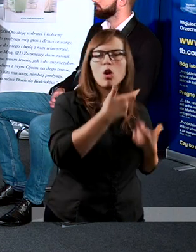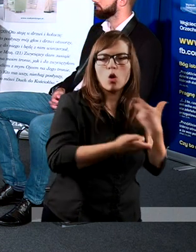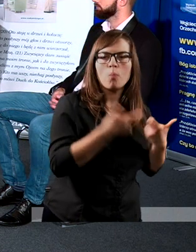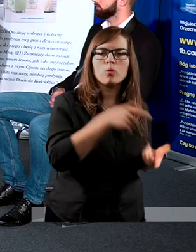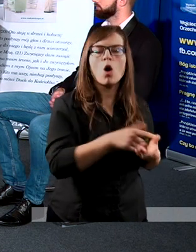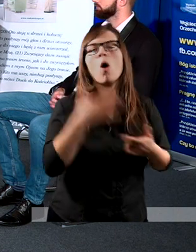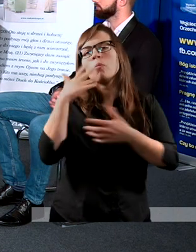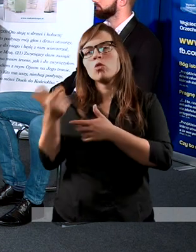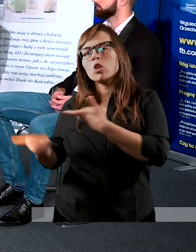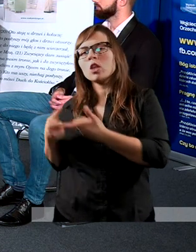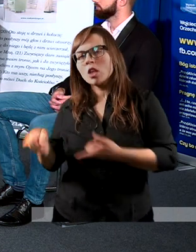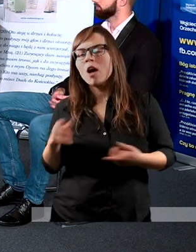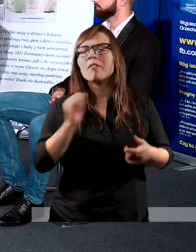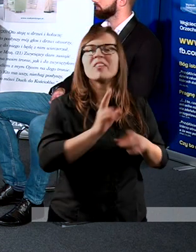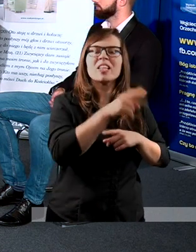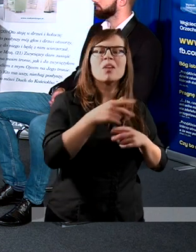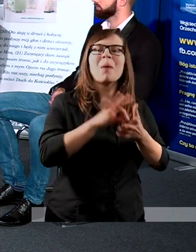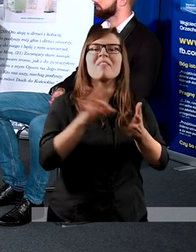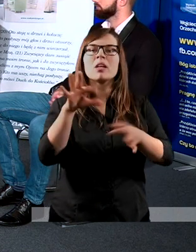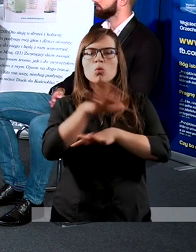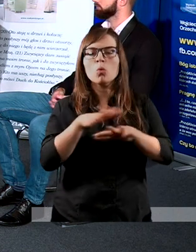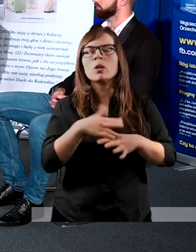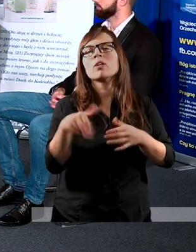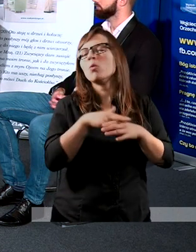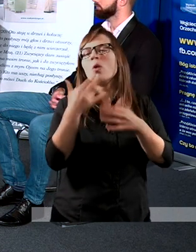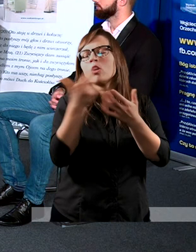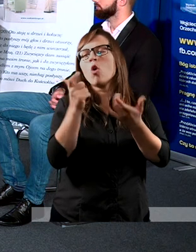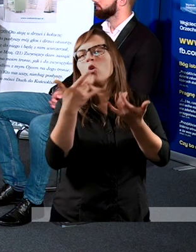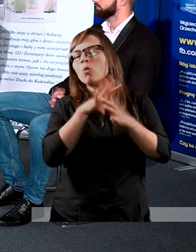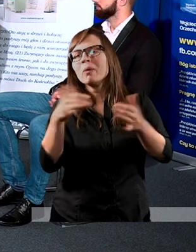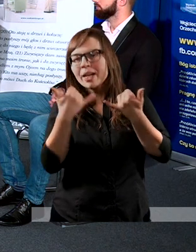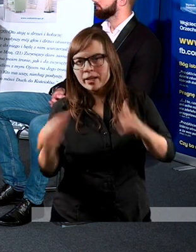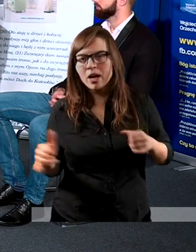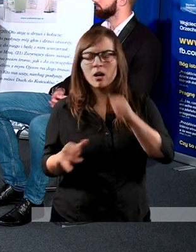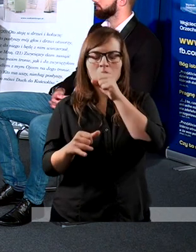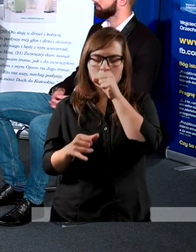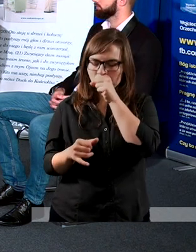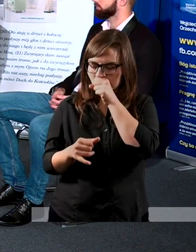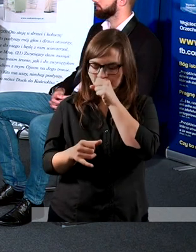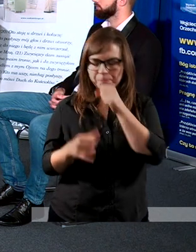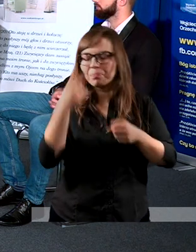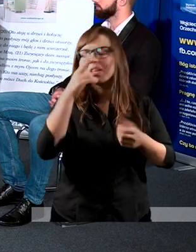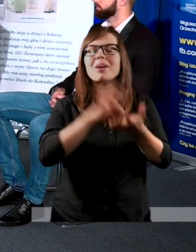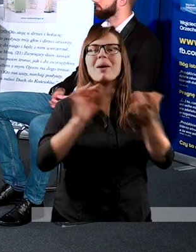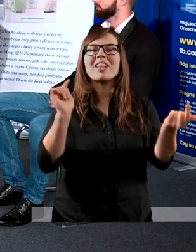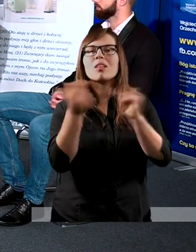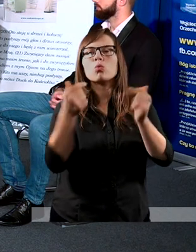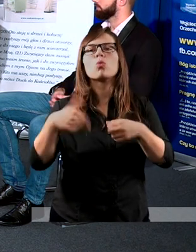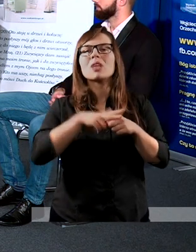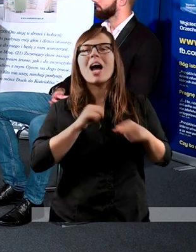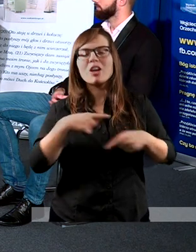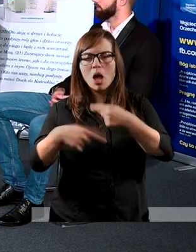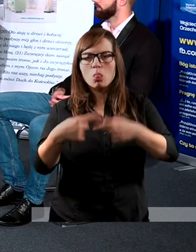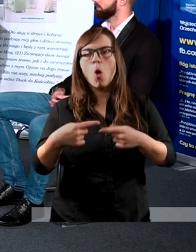drugi mówił tamto i wystąpił pewien duch, który powiedział jeszcze co innego. Czyli widzimy pewną dyskusję, która się toczy